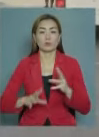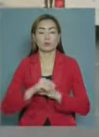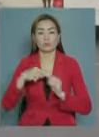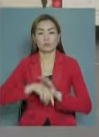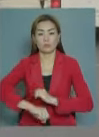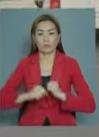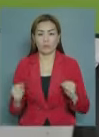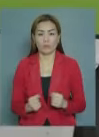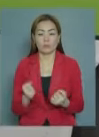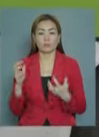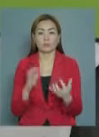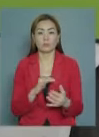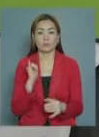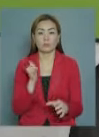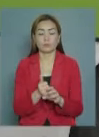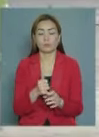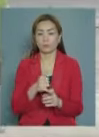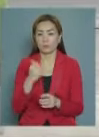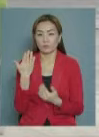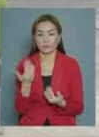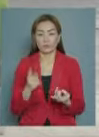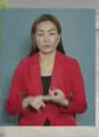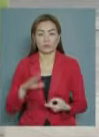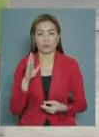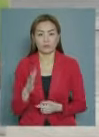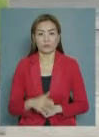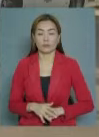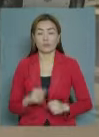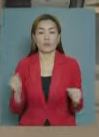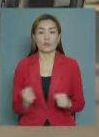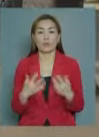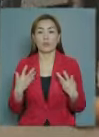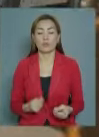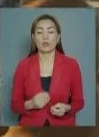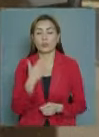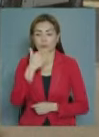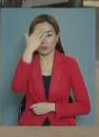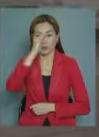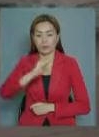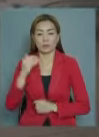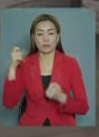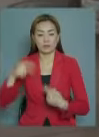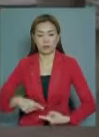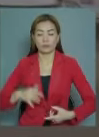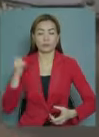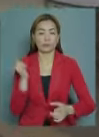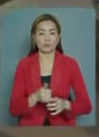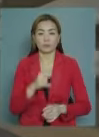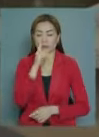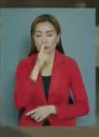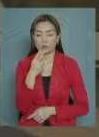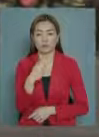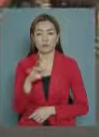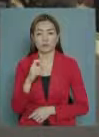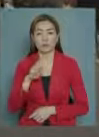іші салқын болуы көлікке құйылған дизель отынына байланысты болып отыр. Қыстың суығында жаздық отынмен жүрген автобус жылытқыштары қатып